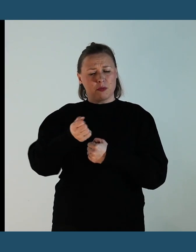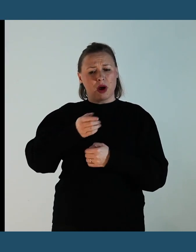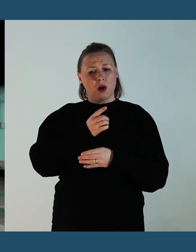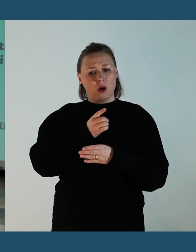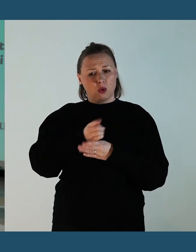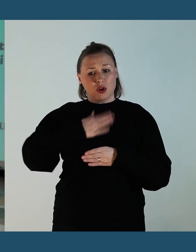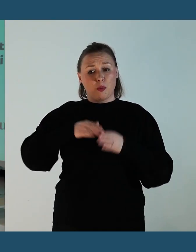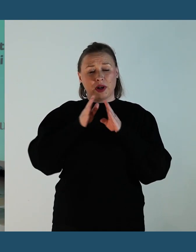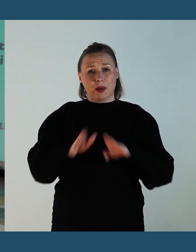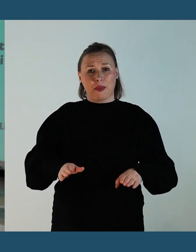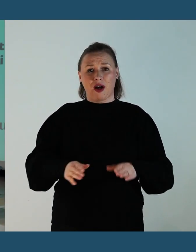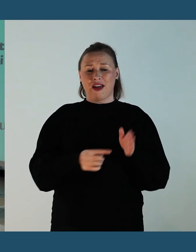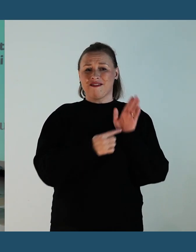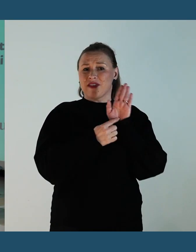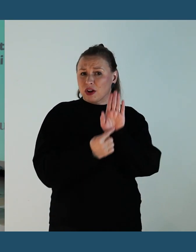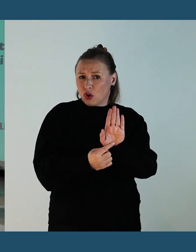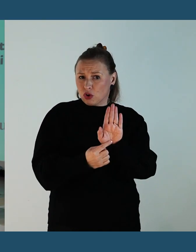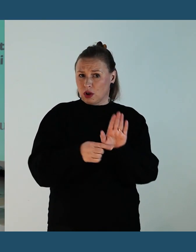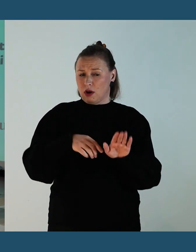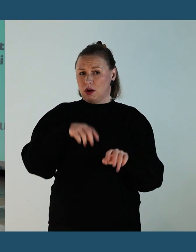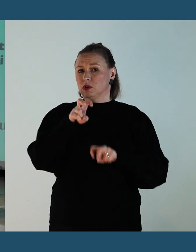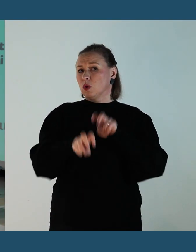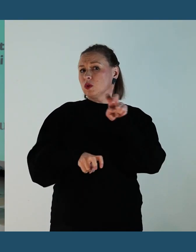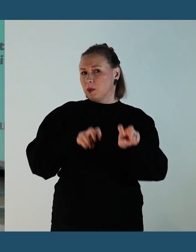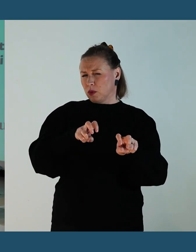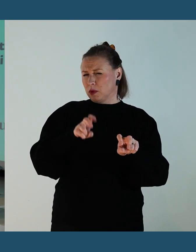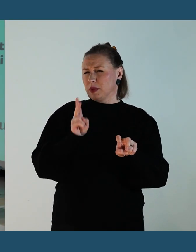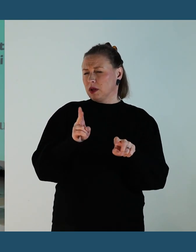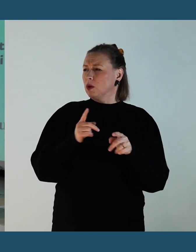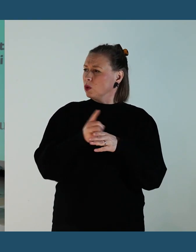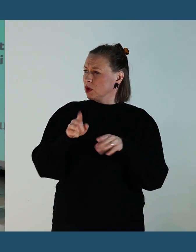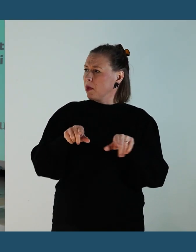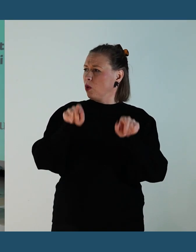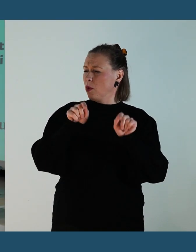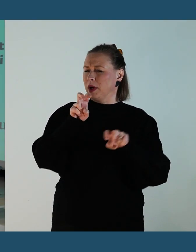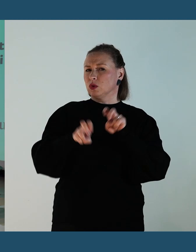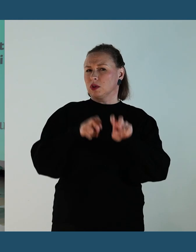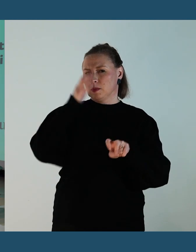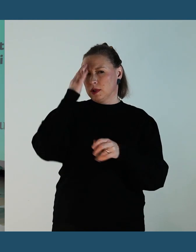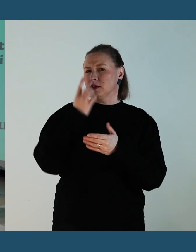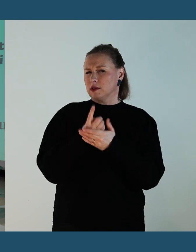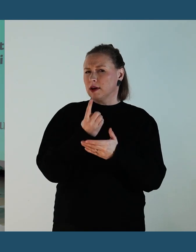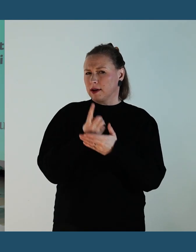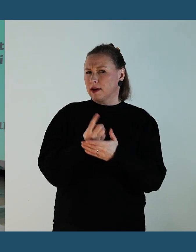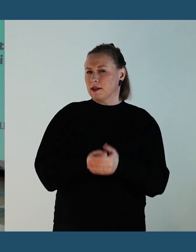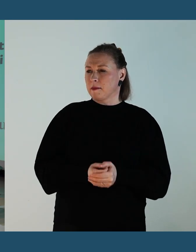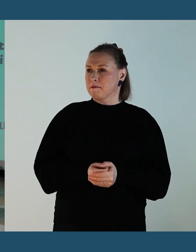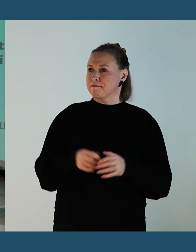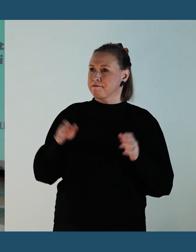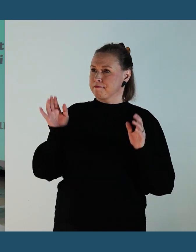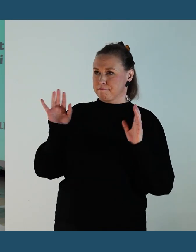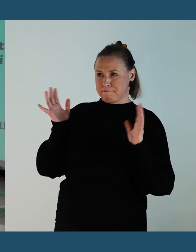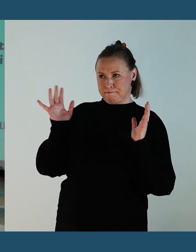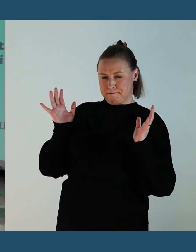monissa näissä otsikoissa tulee se tutkimustiedon tärkeys esille. Kiitos.